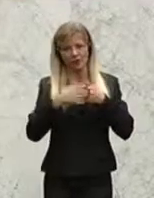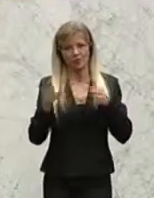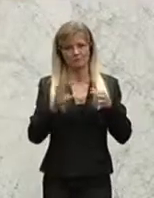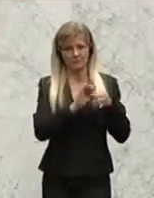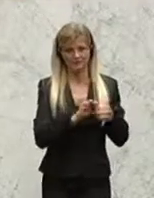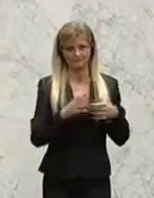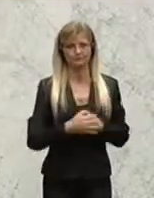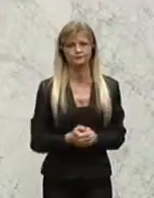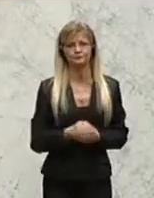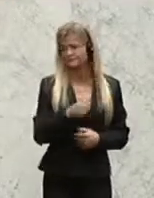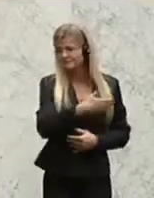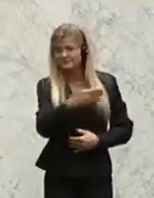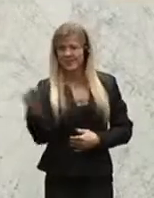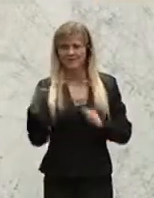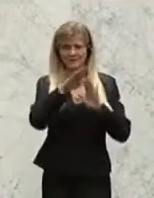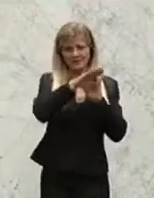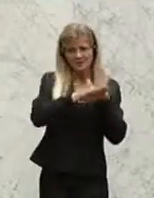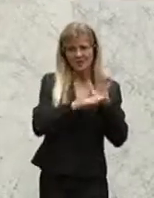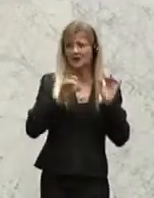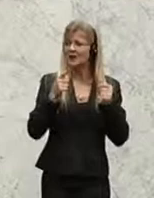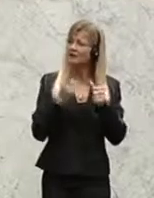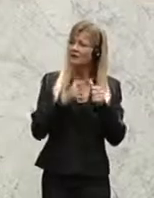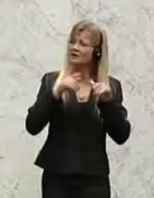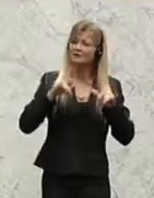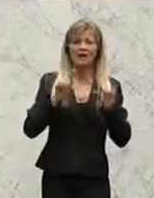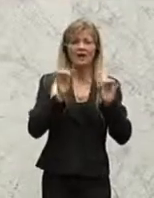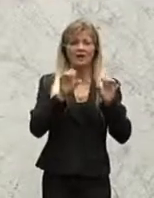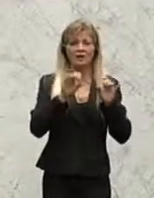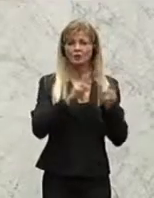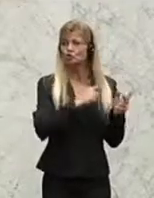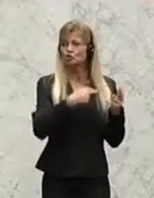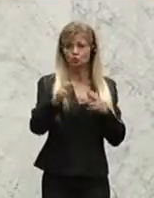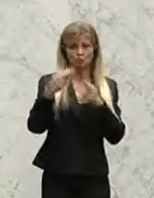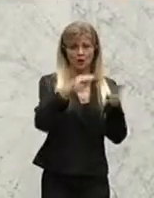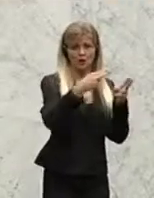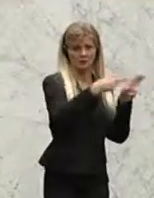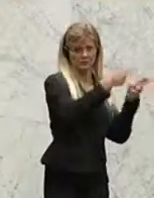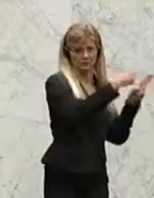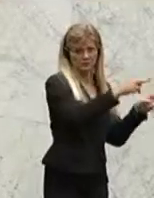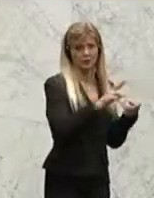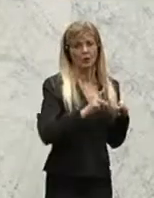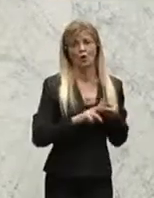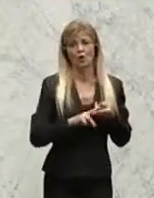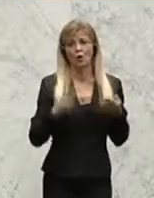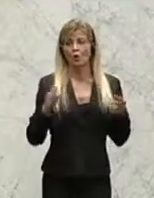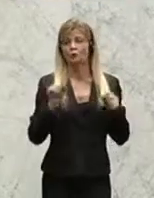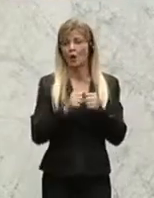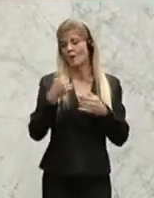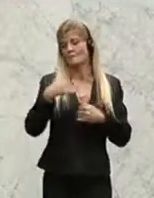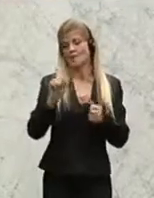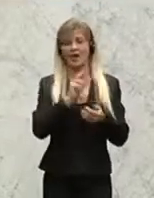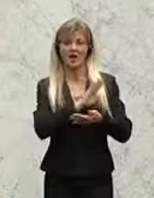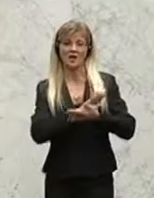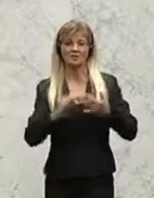Erstvorlage, einheitliche Regelungen für elektronische Zustellungen und weiters auch darf ich verweisen auf Vereinfachungen